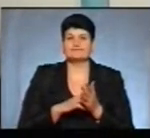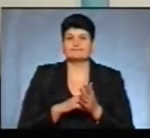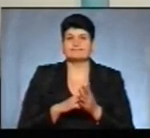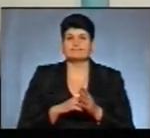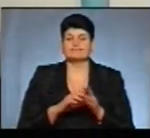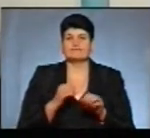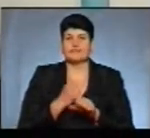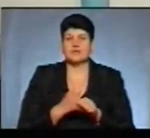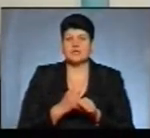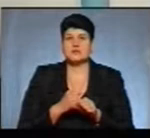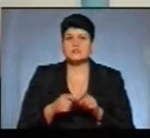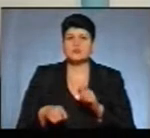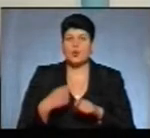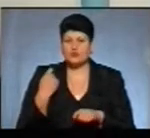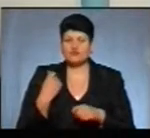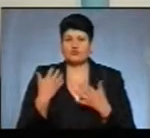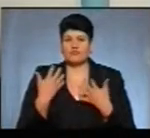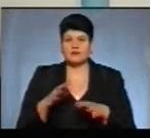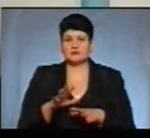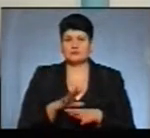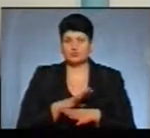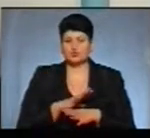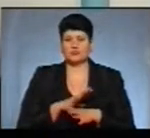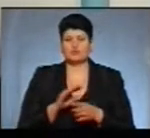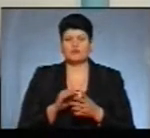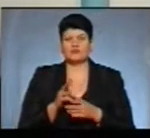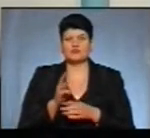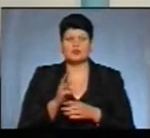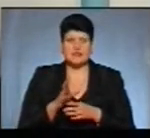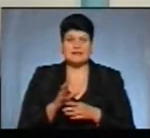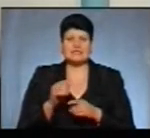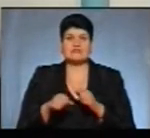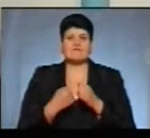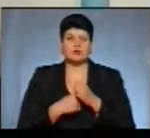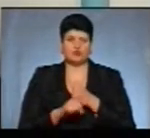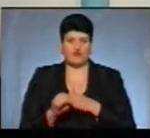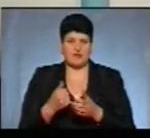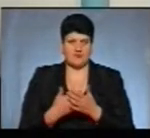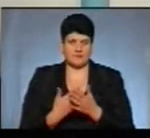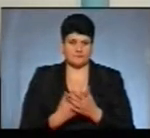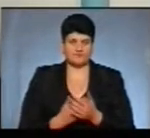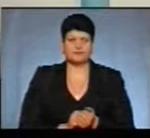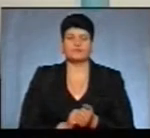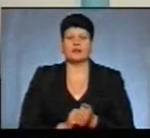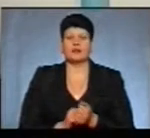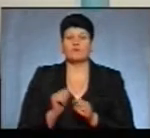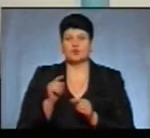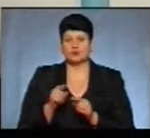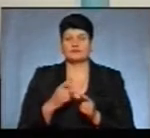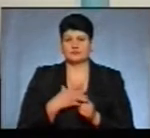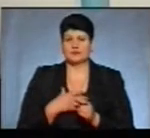як вже в нас звучало в сюжеті зґвалтування. Тому воно таке